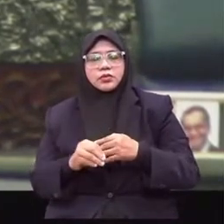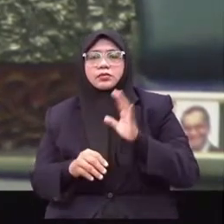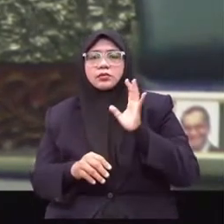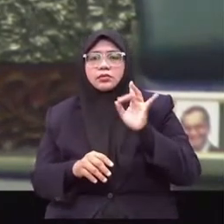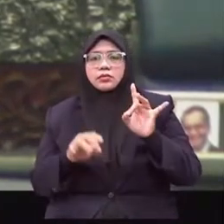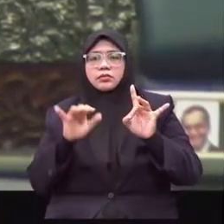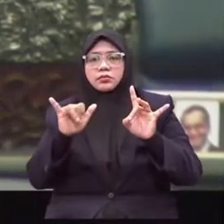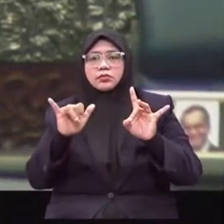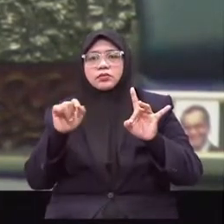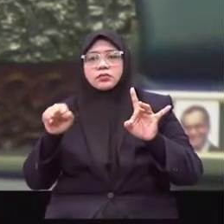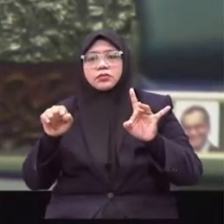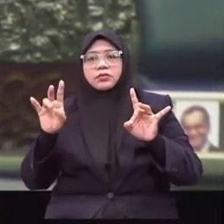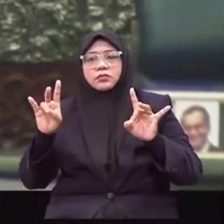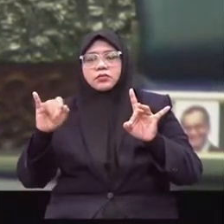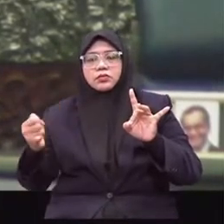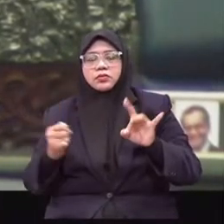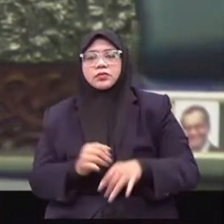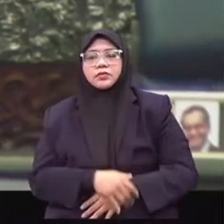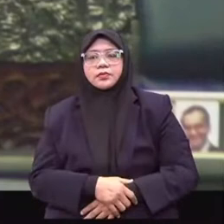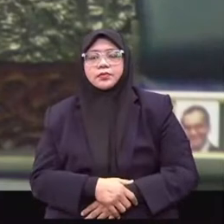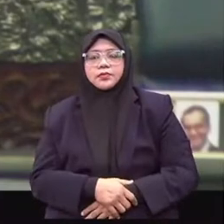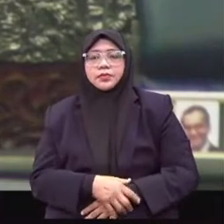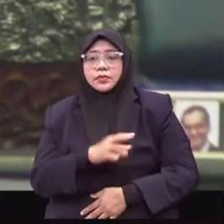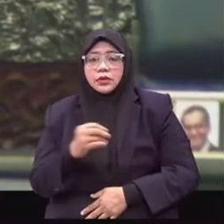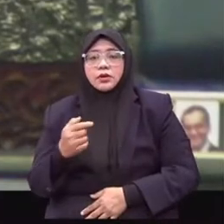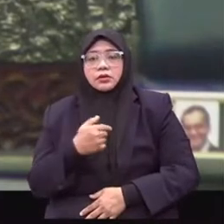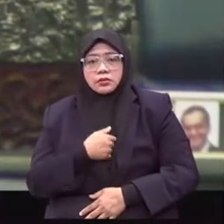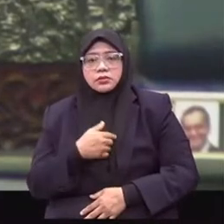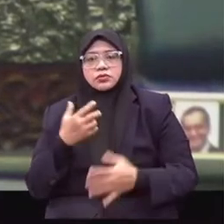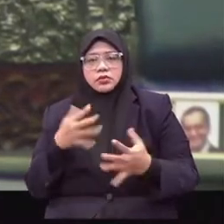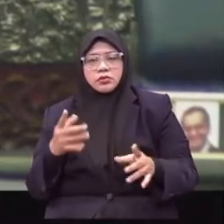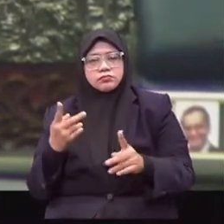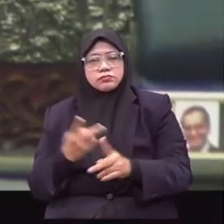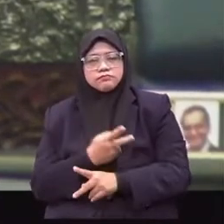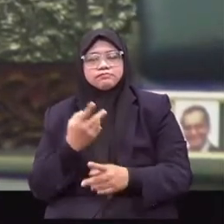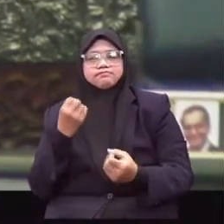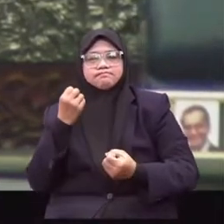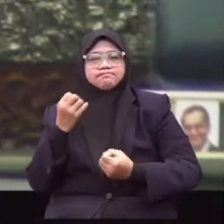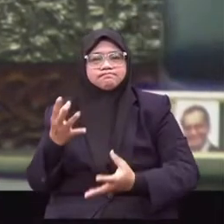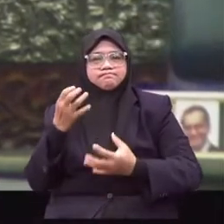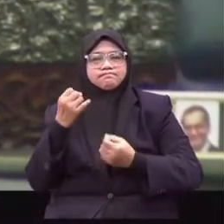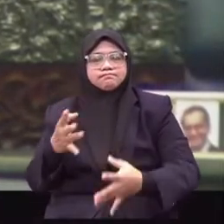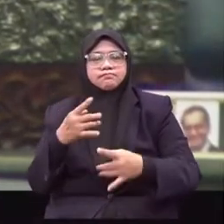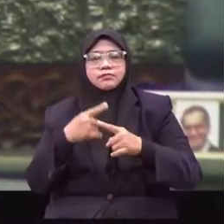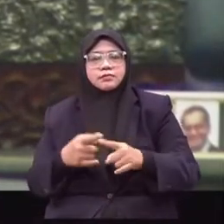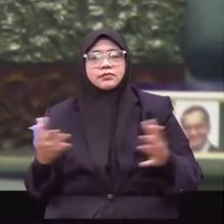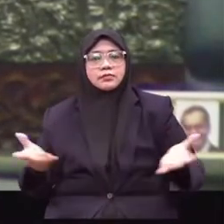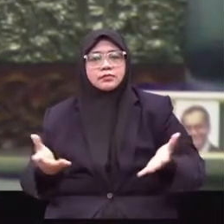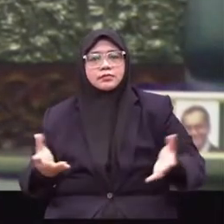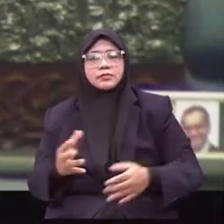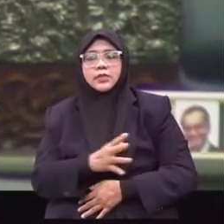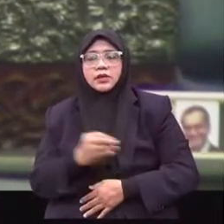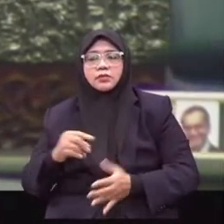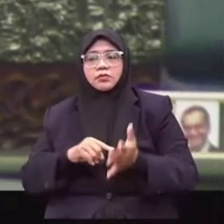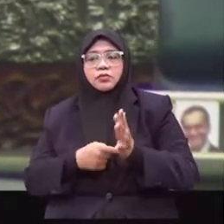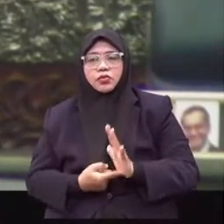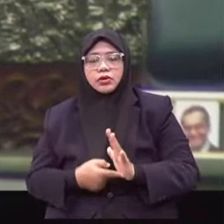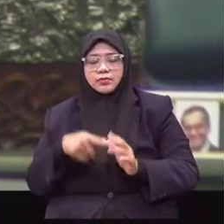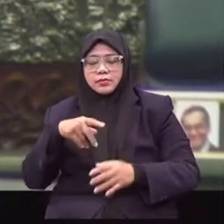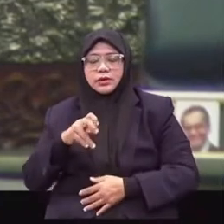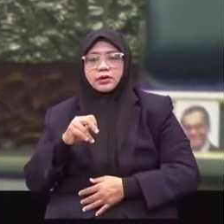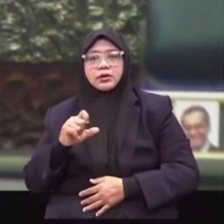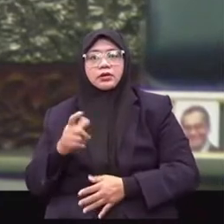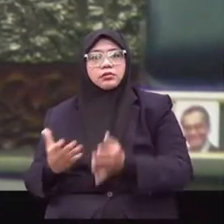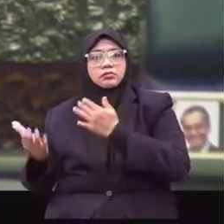86 kepulauan 7 juta saya telepon berkali-kali membangkit dalam hewan yang mulia ini sejak pengga yang